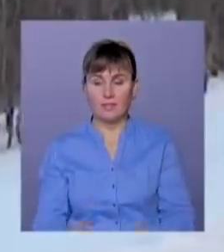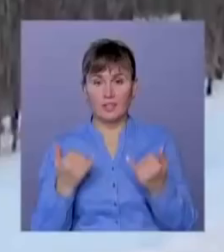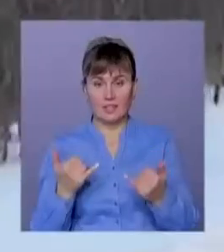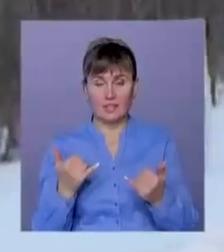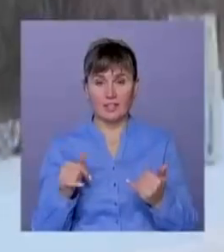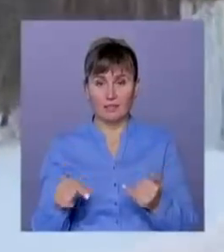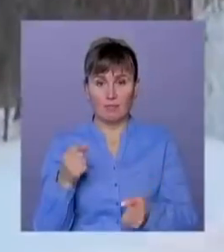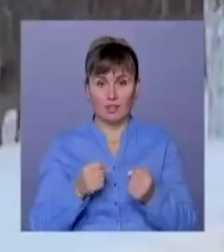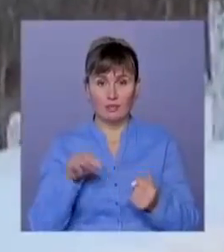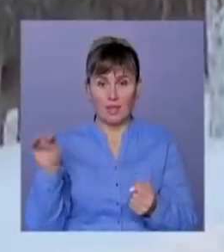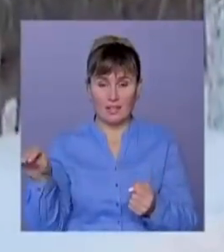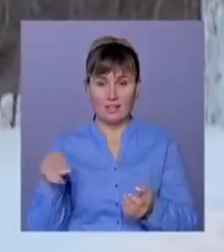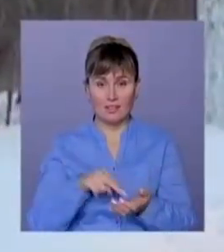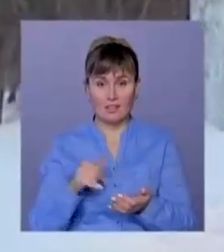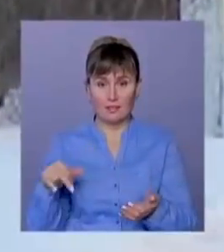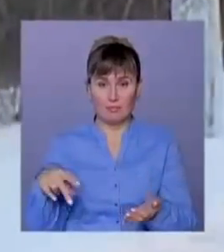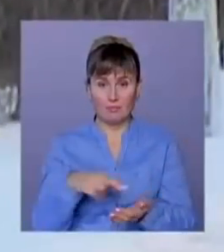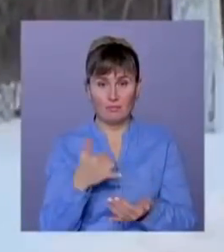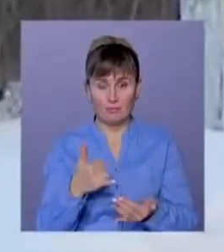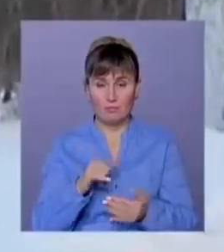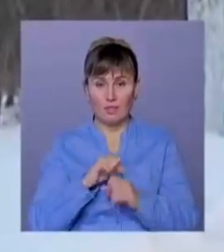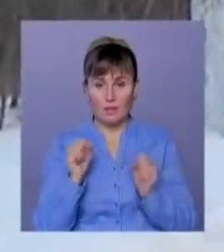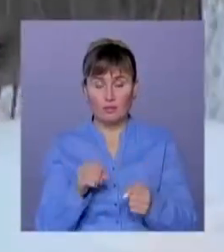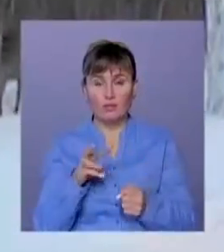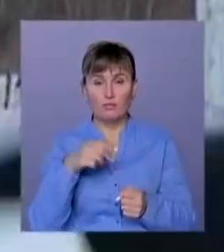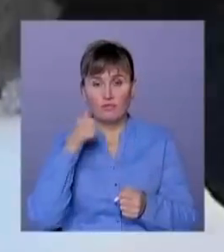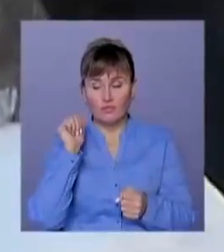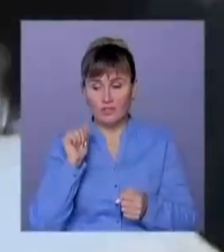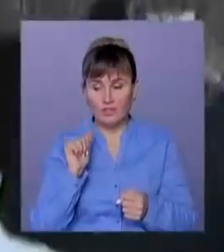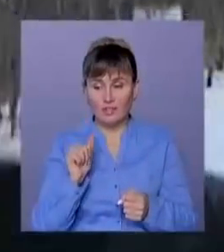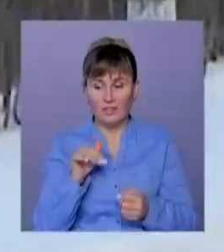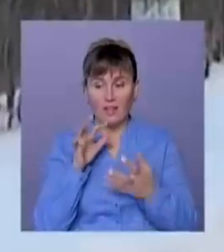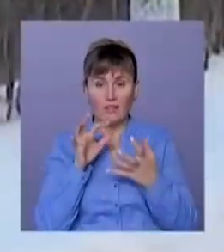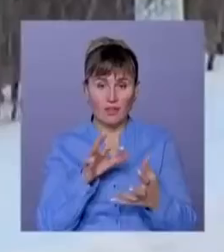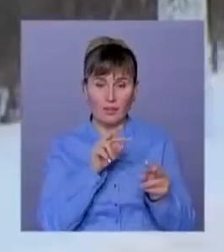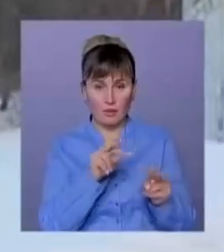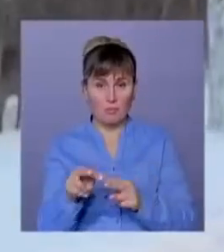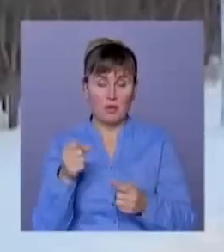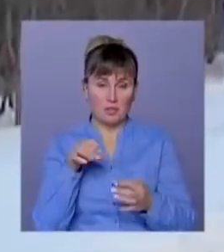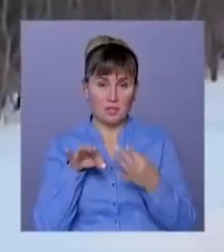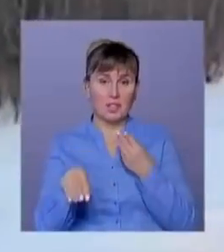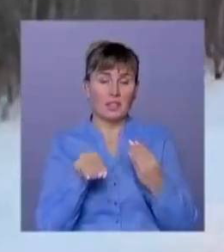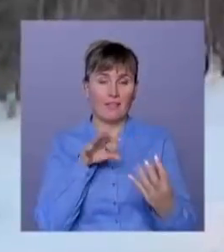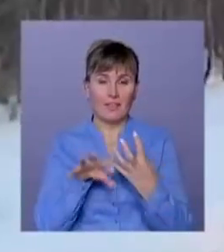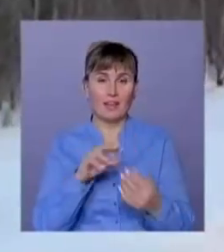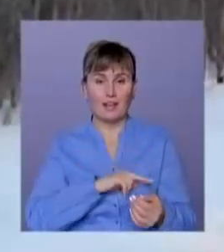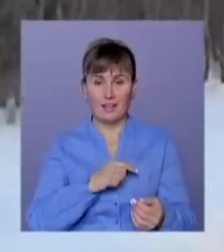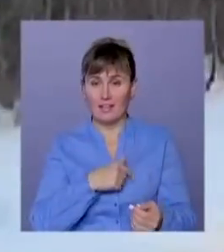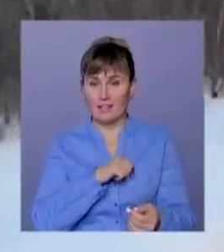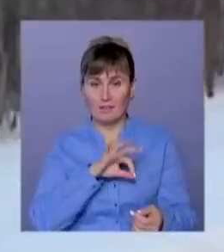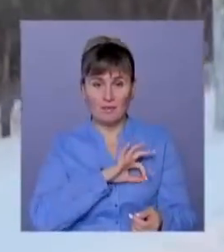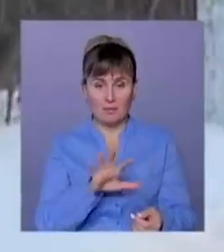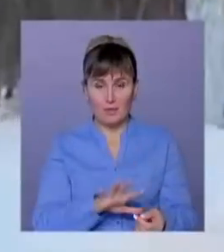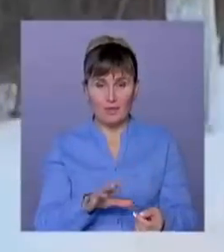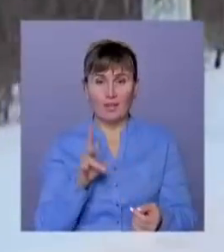на стоянке. Решил прийти пешком. Сегодня немножко мороз поменьше, чем вчера. Ничего, ну на автобусе наблюдаю, вроде ездят. Сам не пользуюсь в зимнее